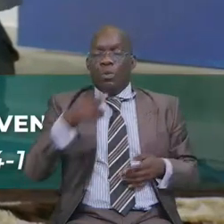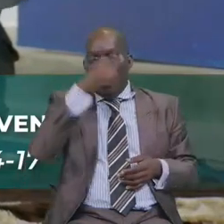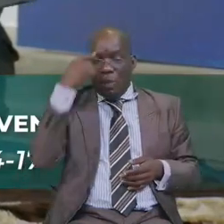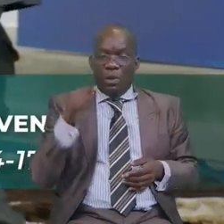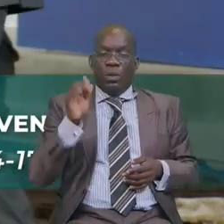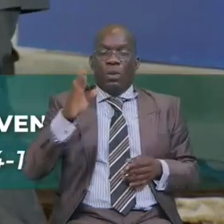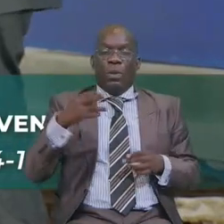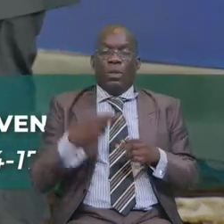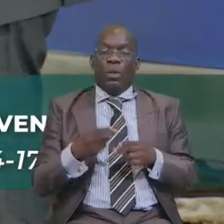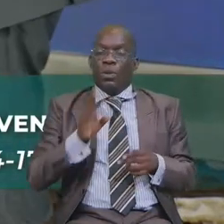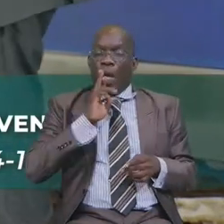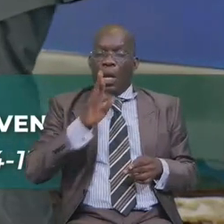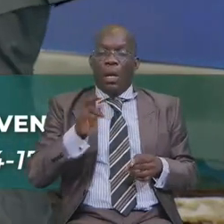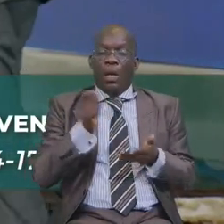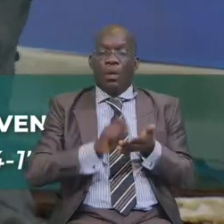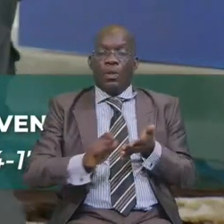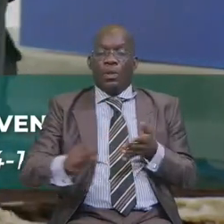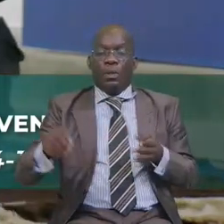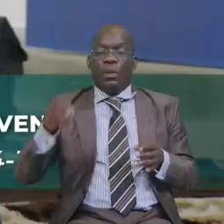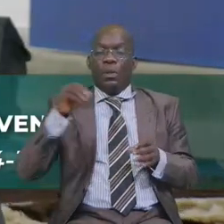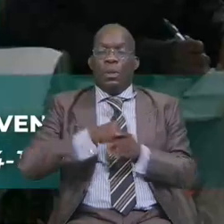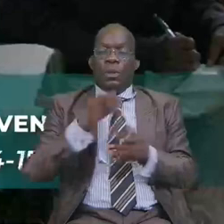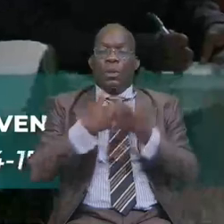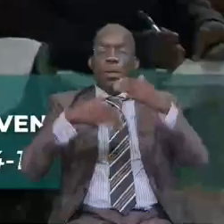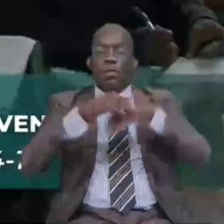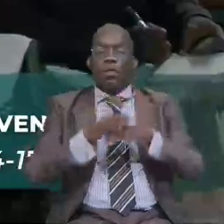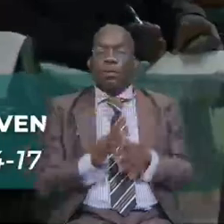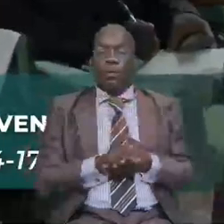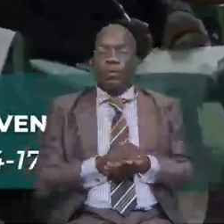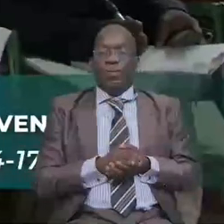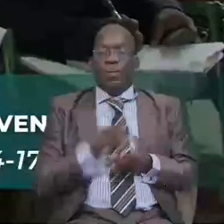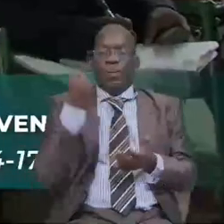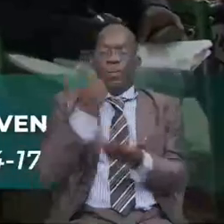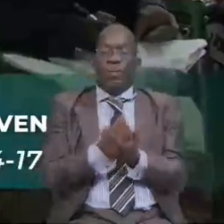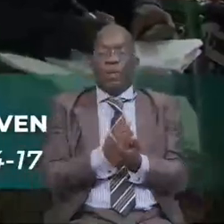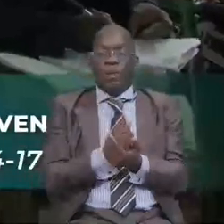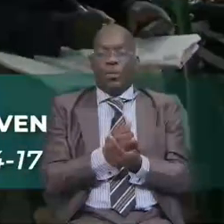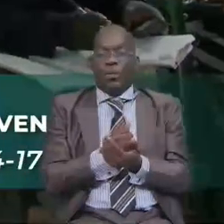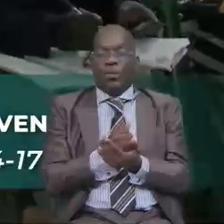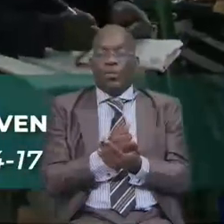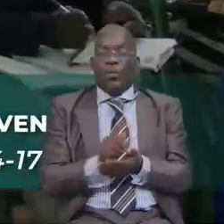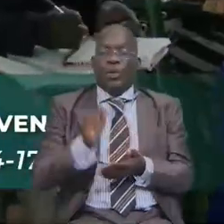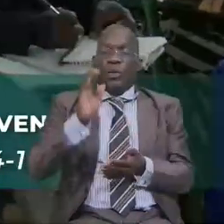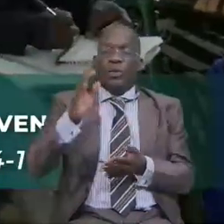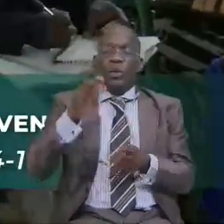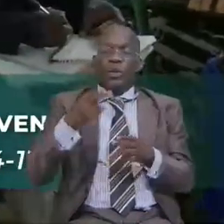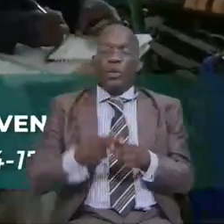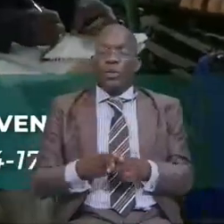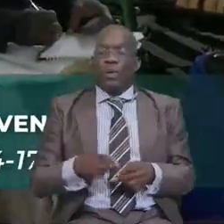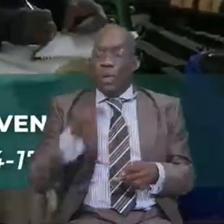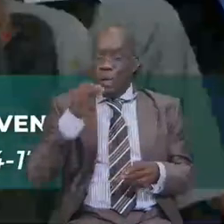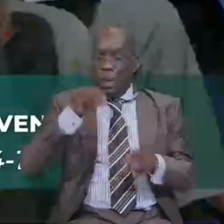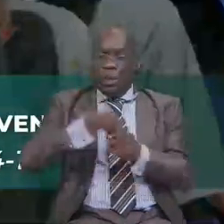sont écrits dans les cieux. Amen. Vos noms au ciel.